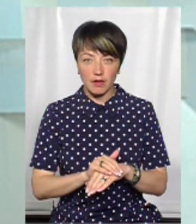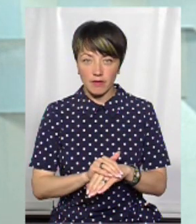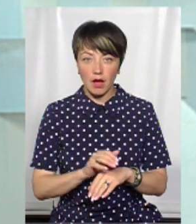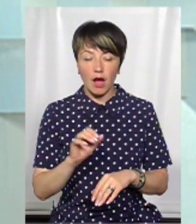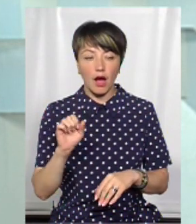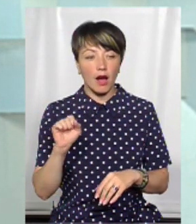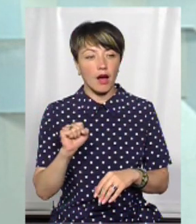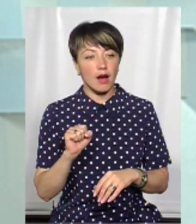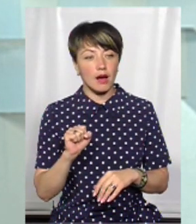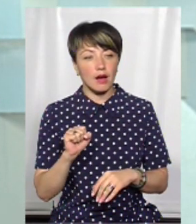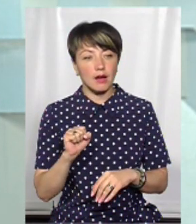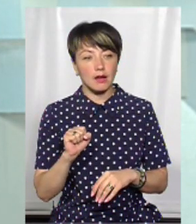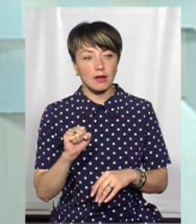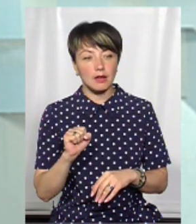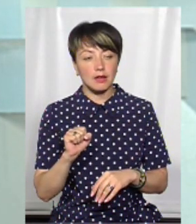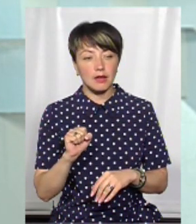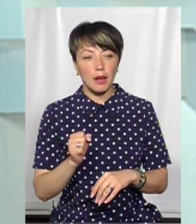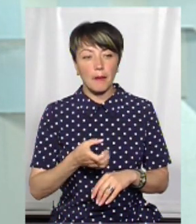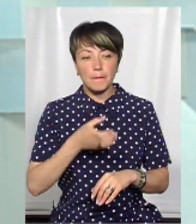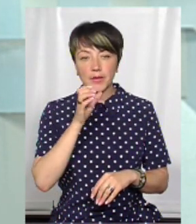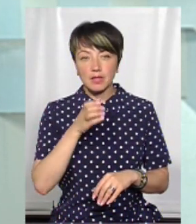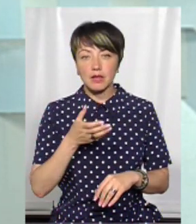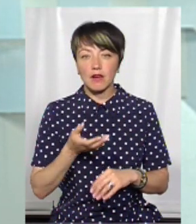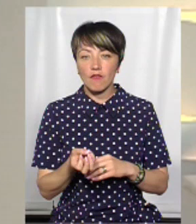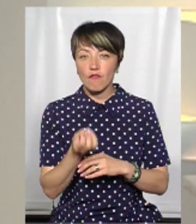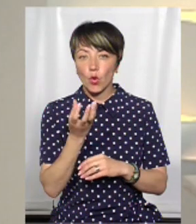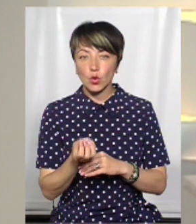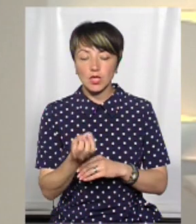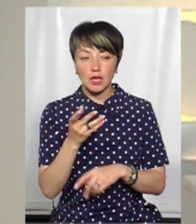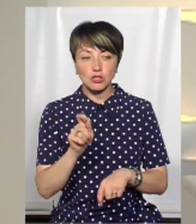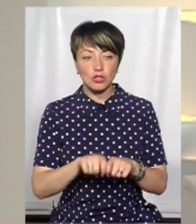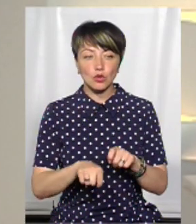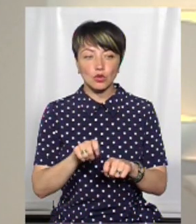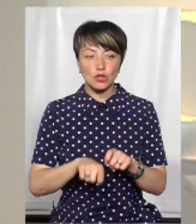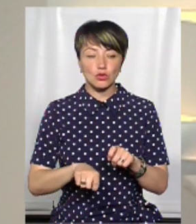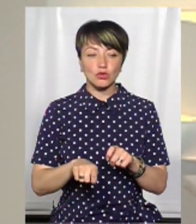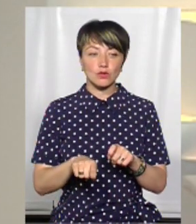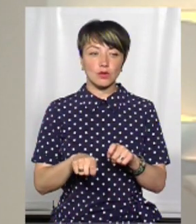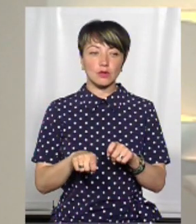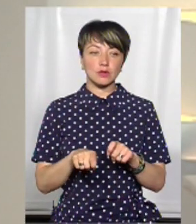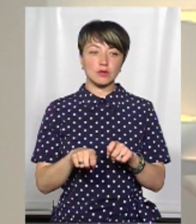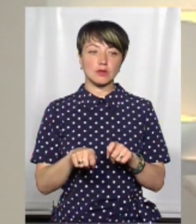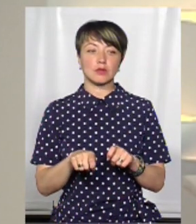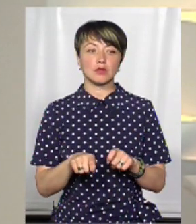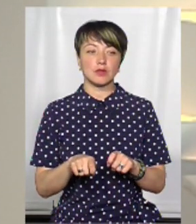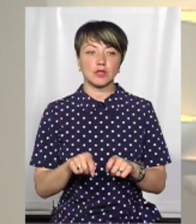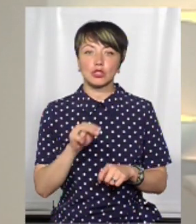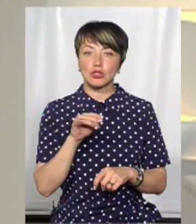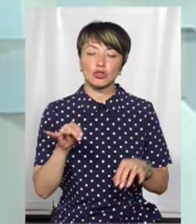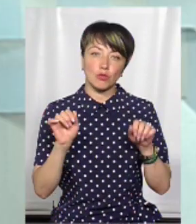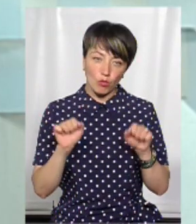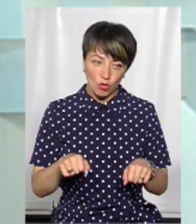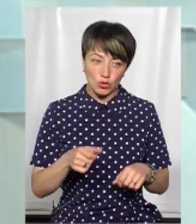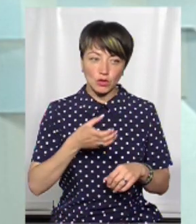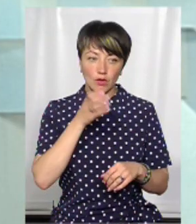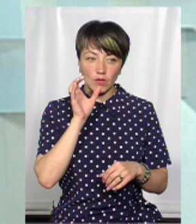А з питних фонтанчиків ми досліджували на ті показники мікробіологічні, чи можна вживати